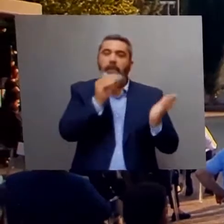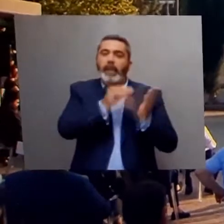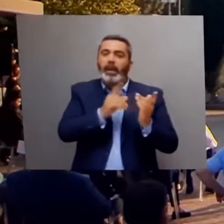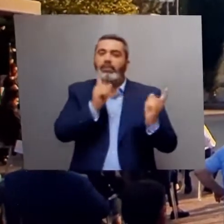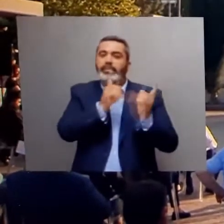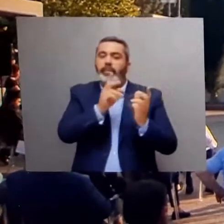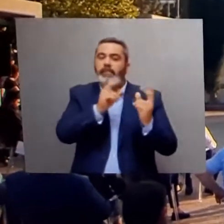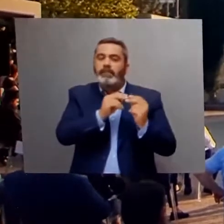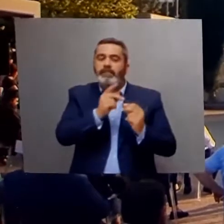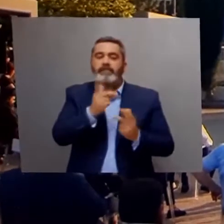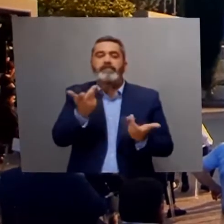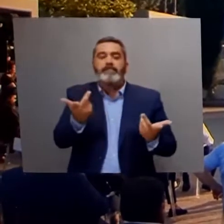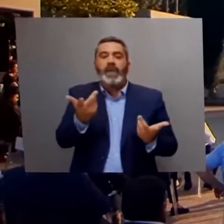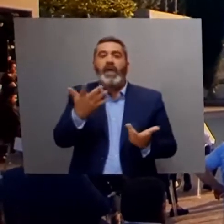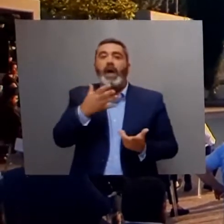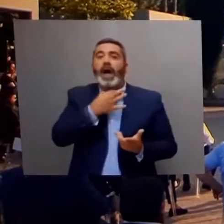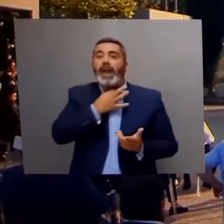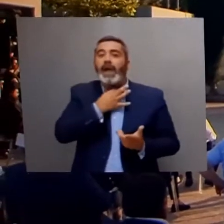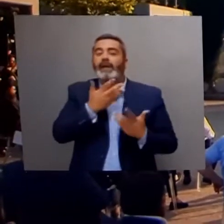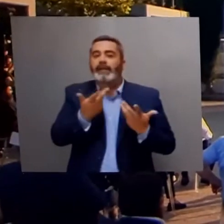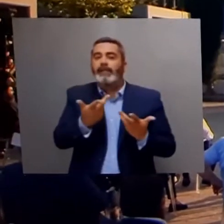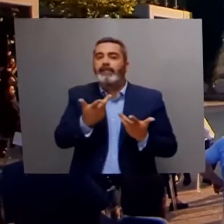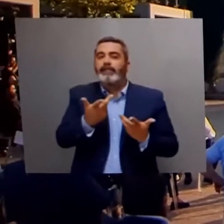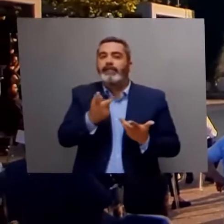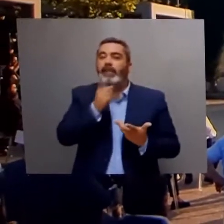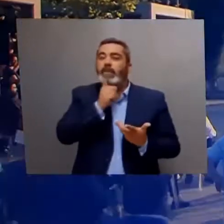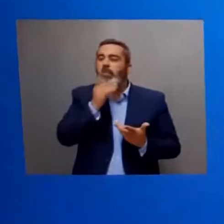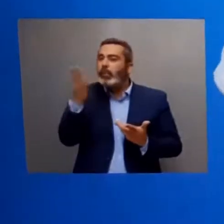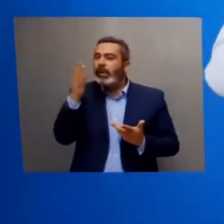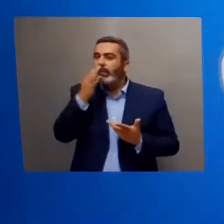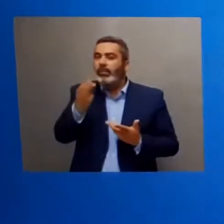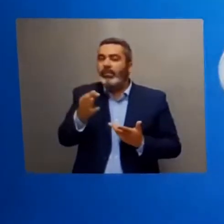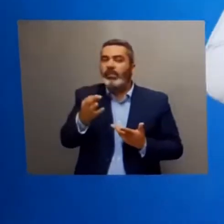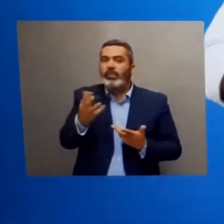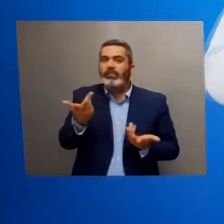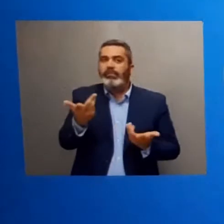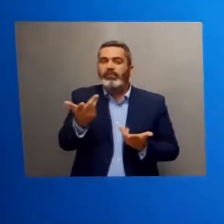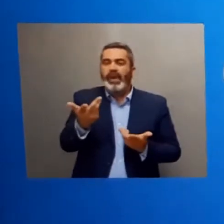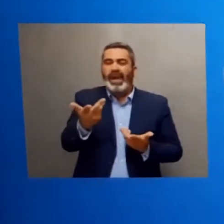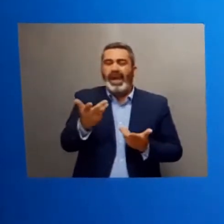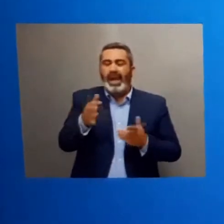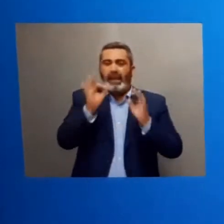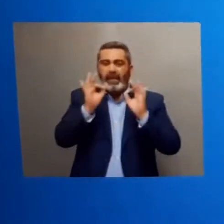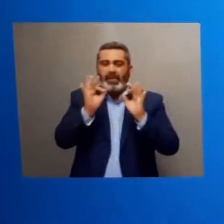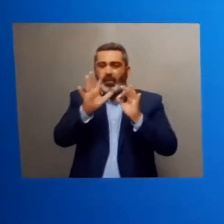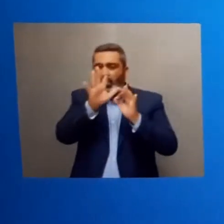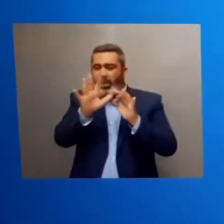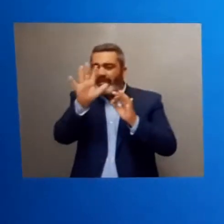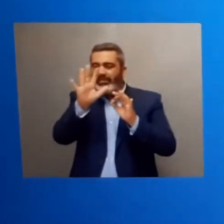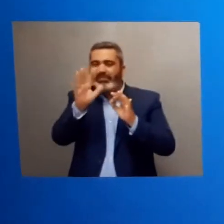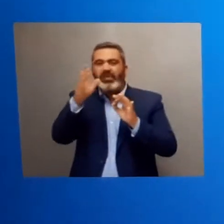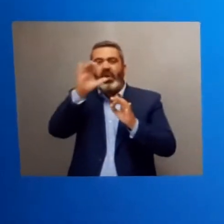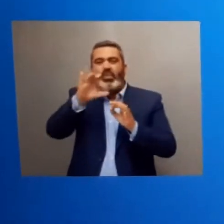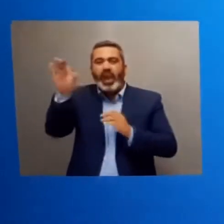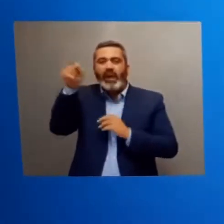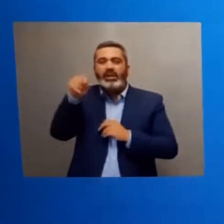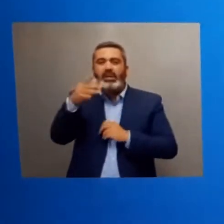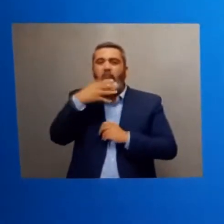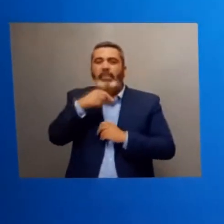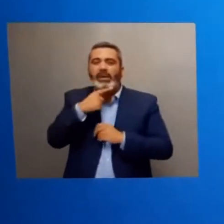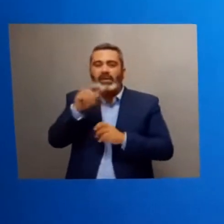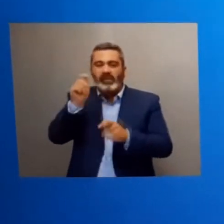η Ανατολική Μακεδονία και η Θράκη, όπως το είπε ο Χρήστος, να μην είναι απλά ένα πέρασμα στα μεγάλα δίκτυα του φυσικού